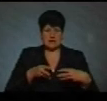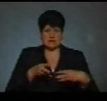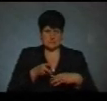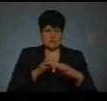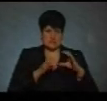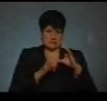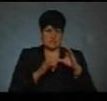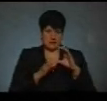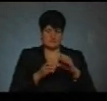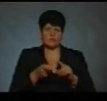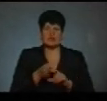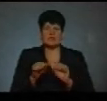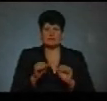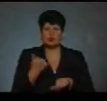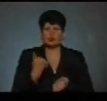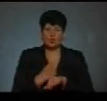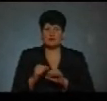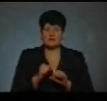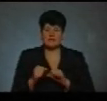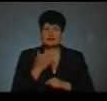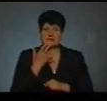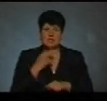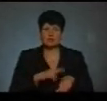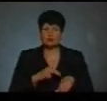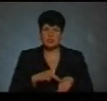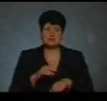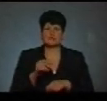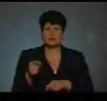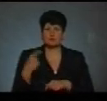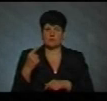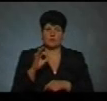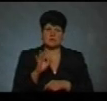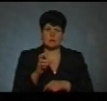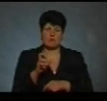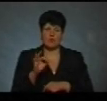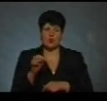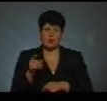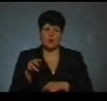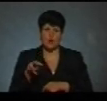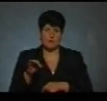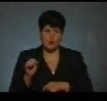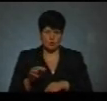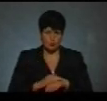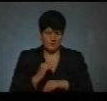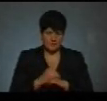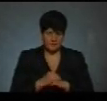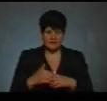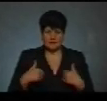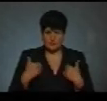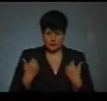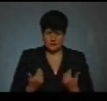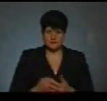керівник головного управління Національної поліції у Тернопільській області Олександр Богомол. Кажу вам, пане Олександре, доброго вечора. Вітаю